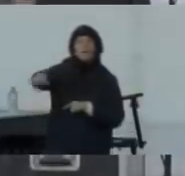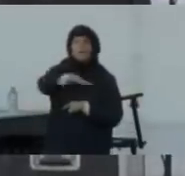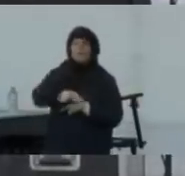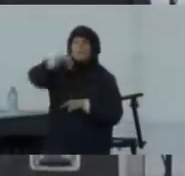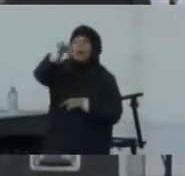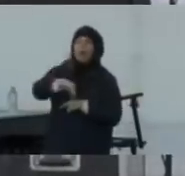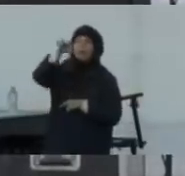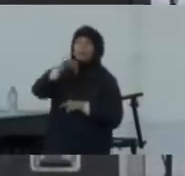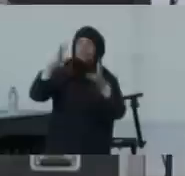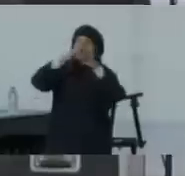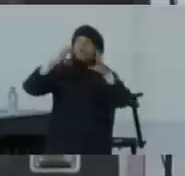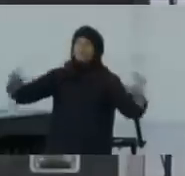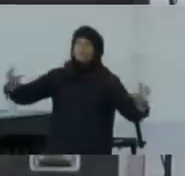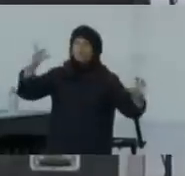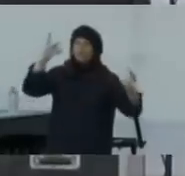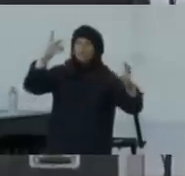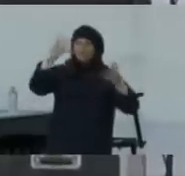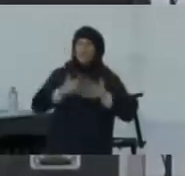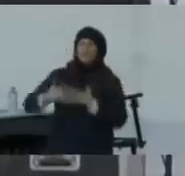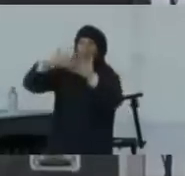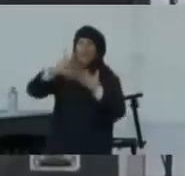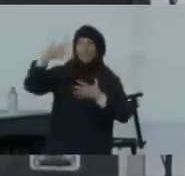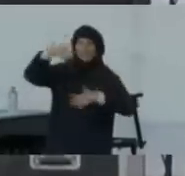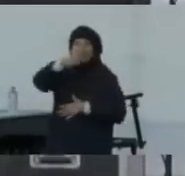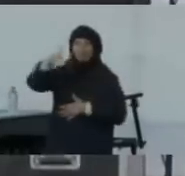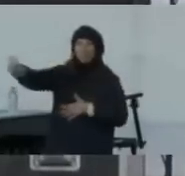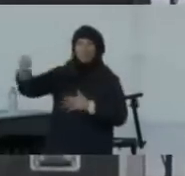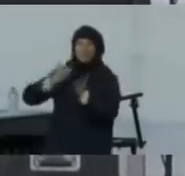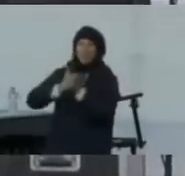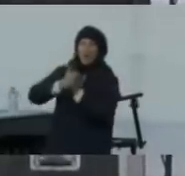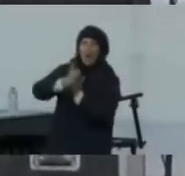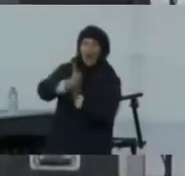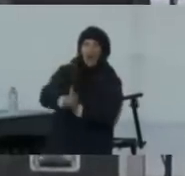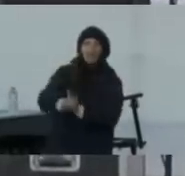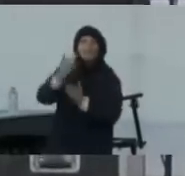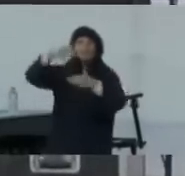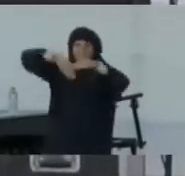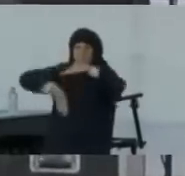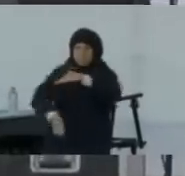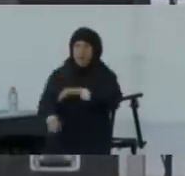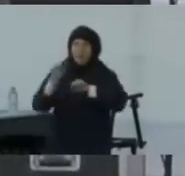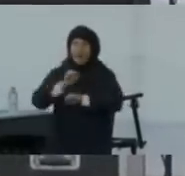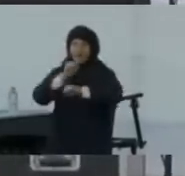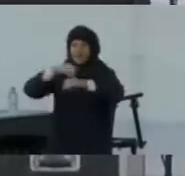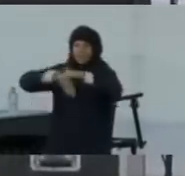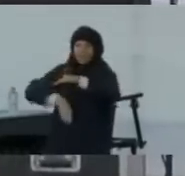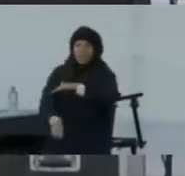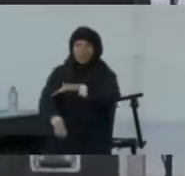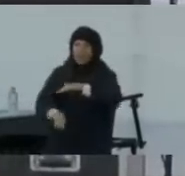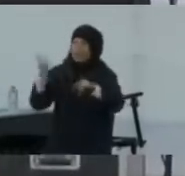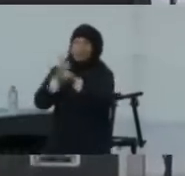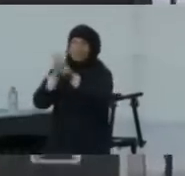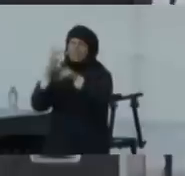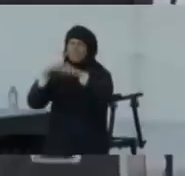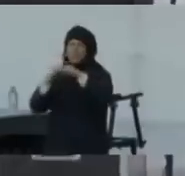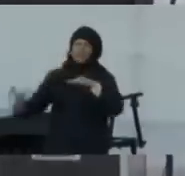multinazionale americana per 100 anni, che per farci un cazzo di parcheggio sopra, che lo facciano sotto il parcheggio, ma non